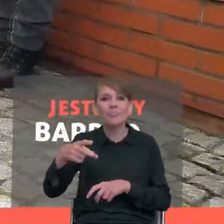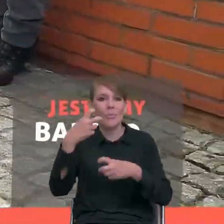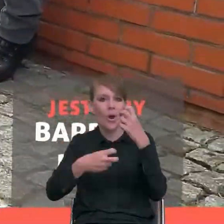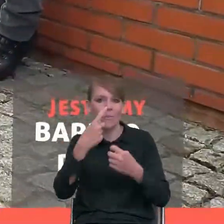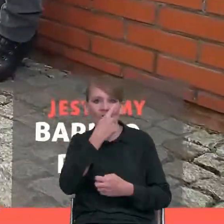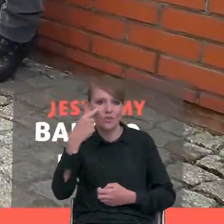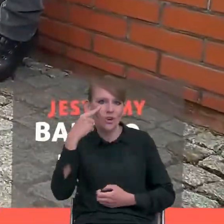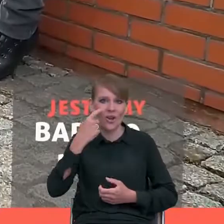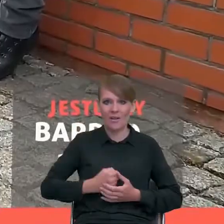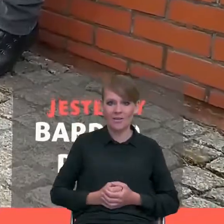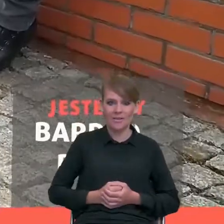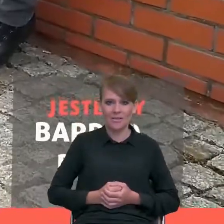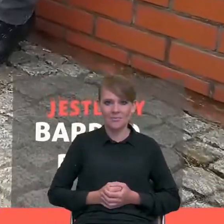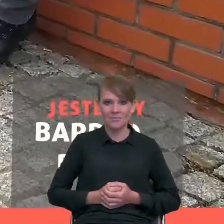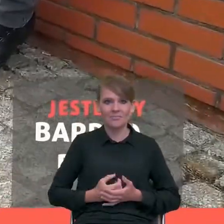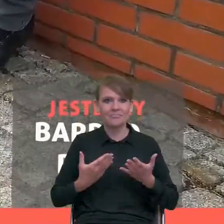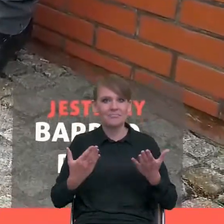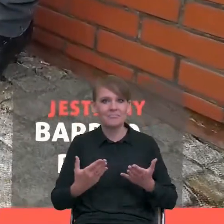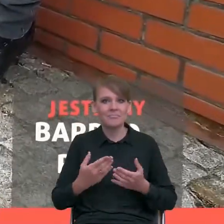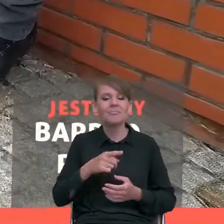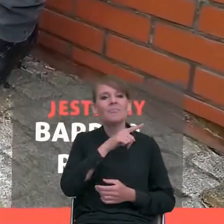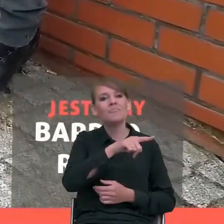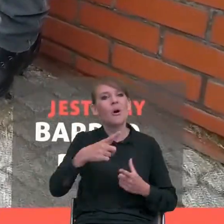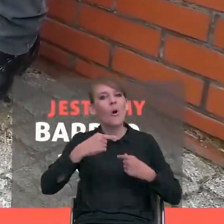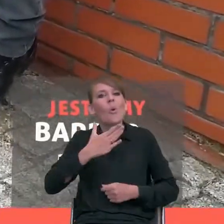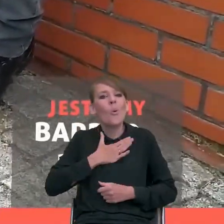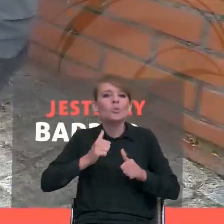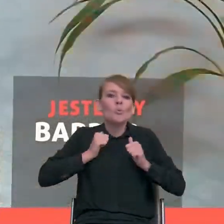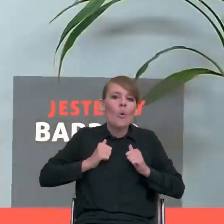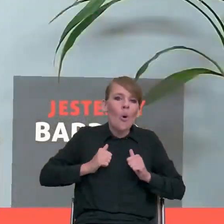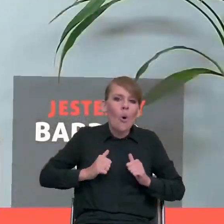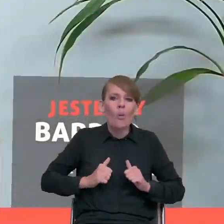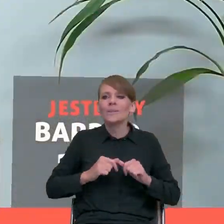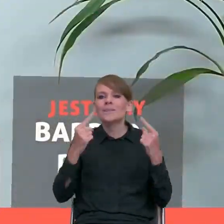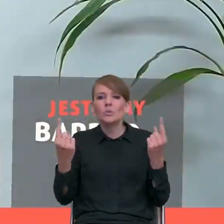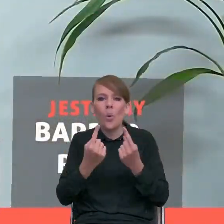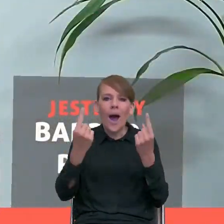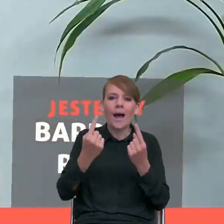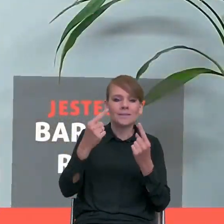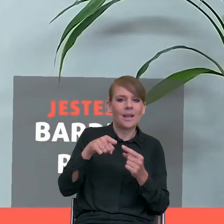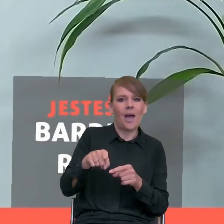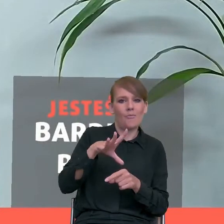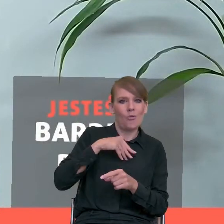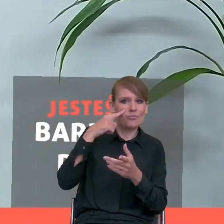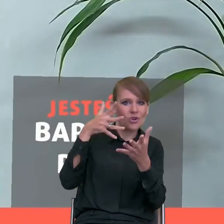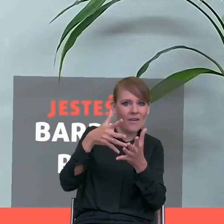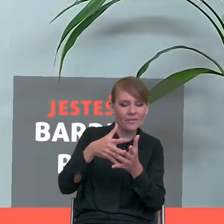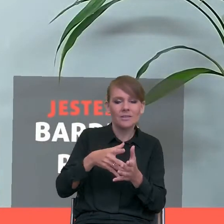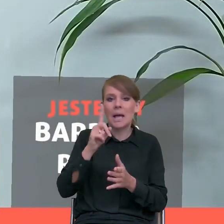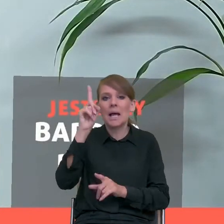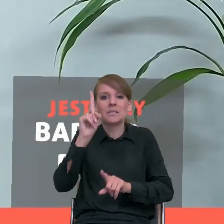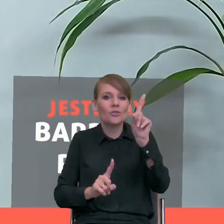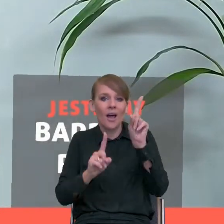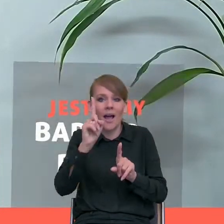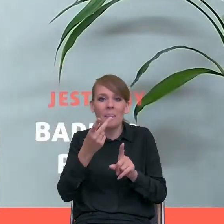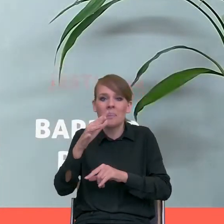wzrokiem. Osoby lubiące spokój i przewidywalne sytuacje. Czasami jednak niepełnosprawność